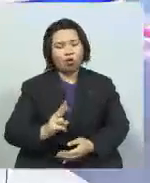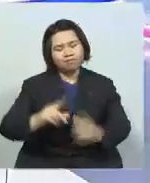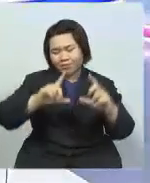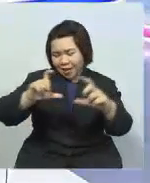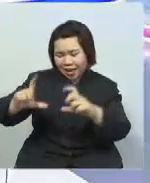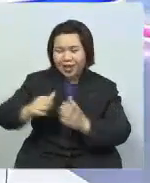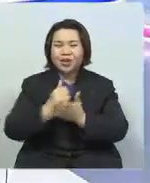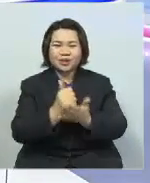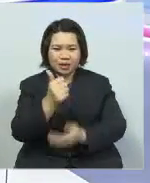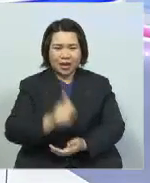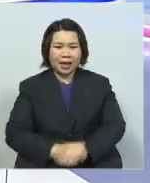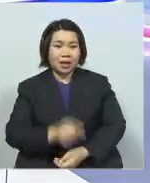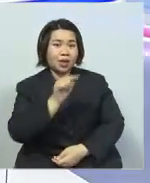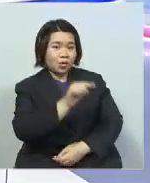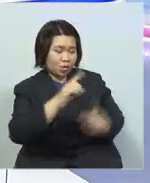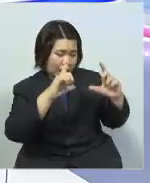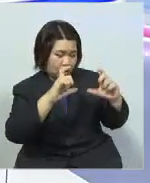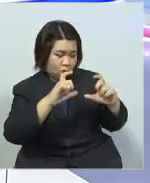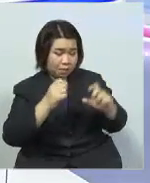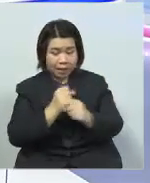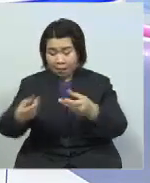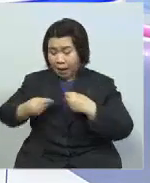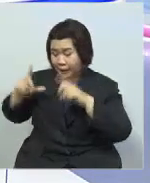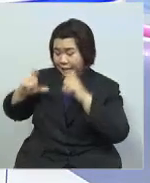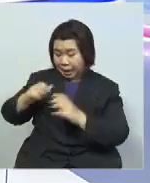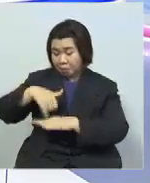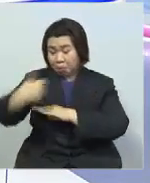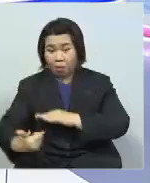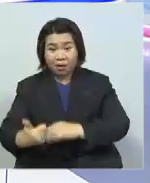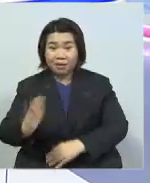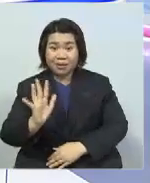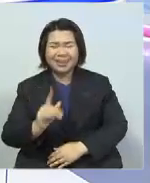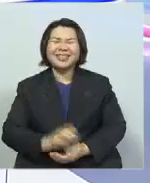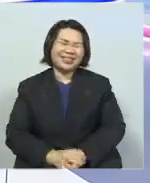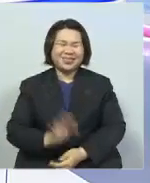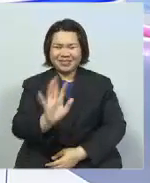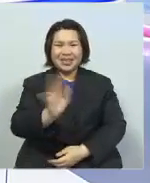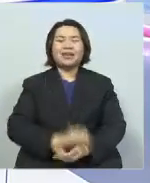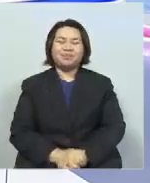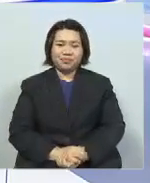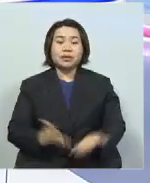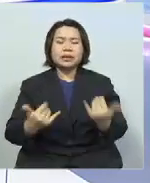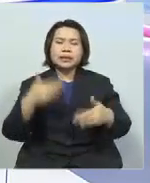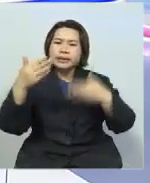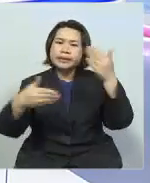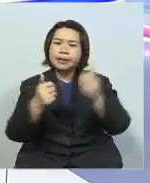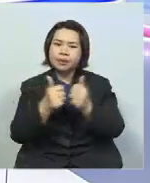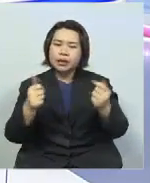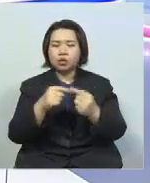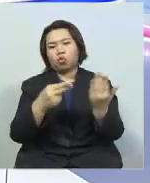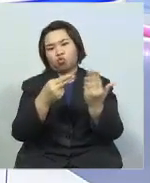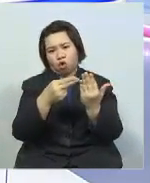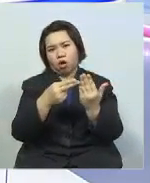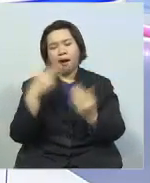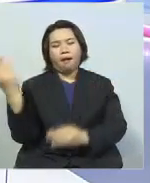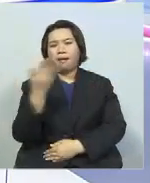ะ ใช ่คุณจะถ่ายรูปไม่ได้ทำให้ดิฉันตกนะ บรรยากาศดีๆแบบนี้ต้องบอกว่าตอนนี้หนองคายอ